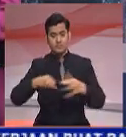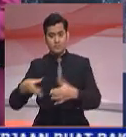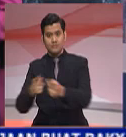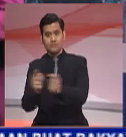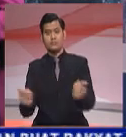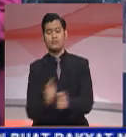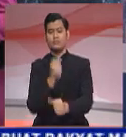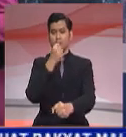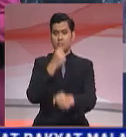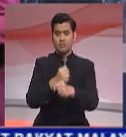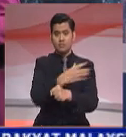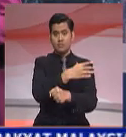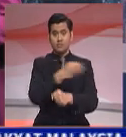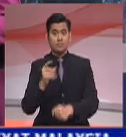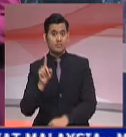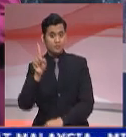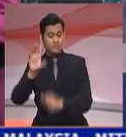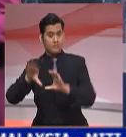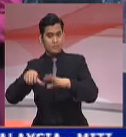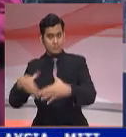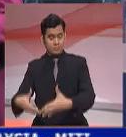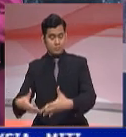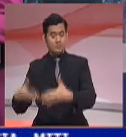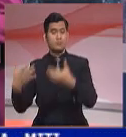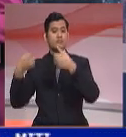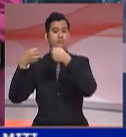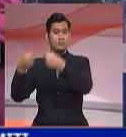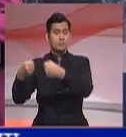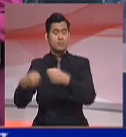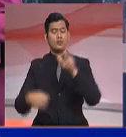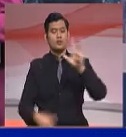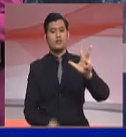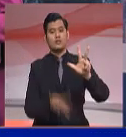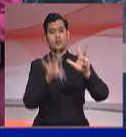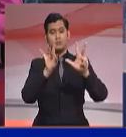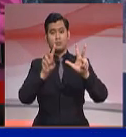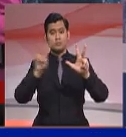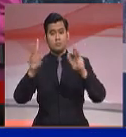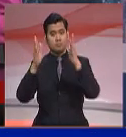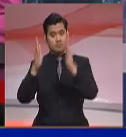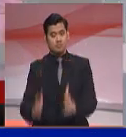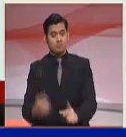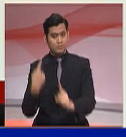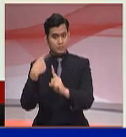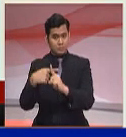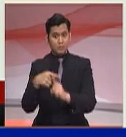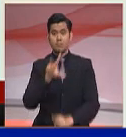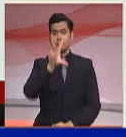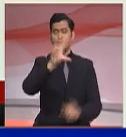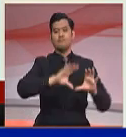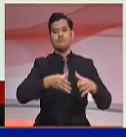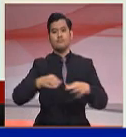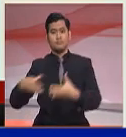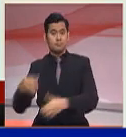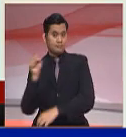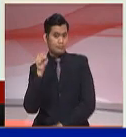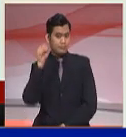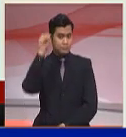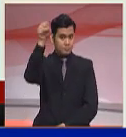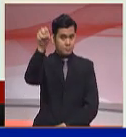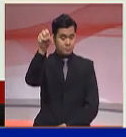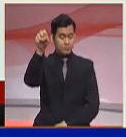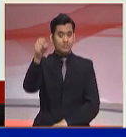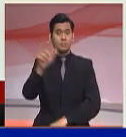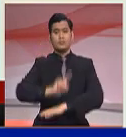dan satu Cluster pusat tahanan dengan 382 cash positif juga Cluster melibatkan Sabah yaitu